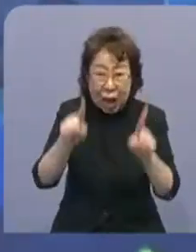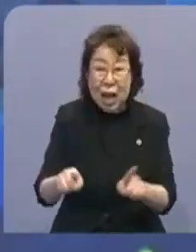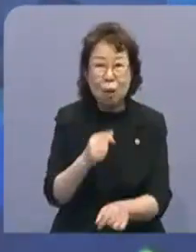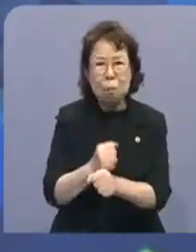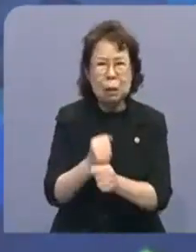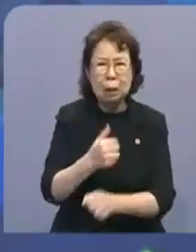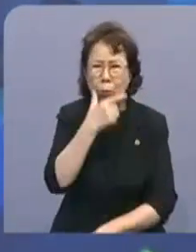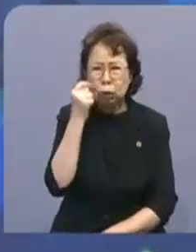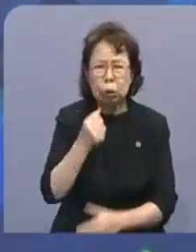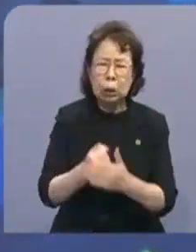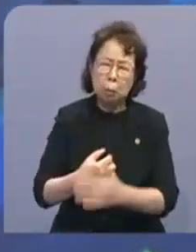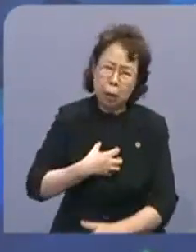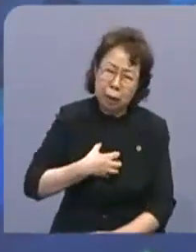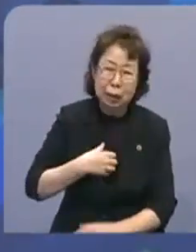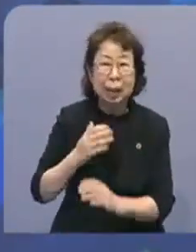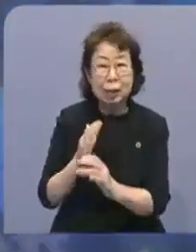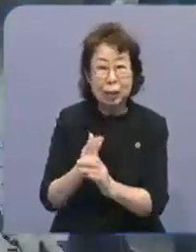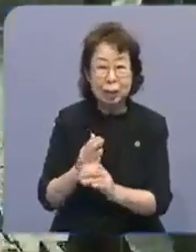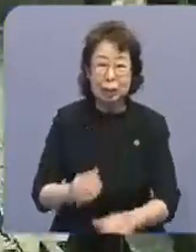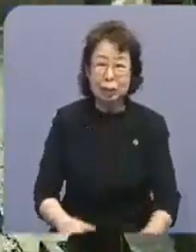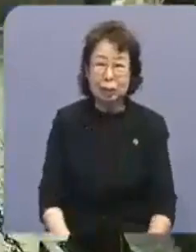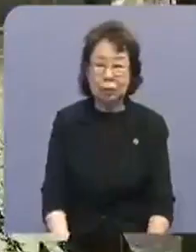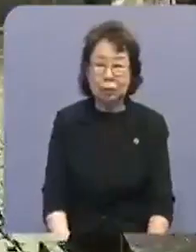보도에 김기혜 기자입니다.